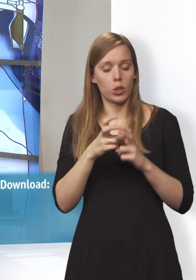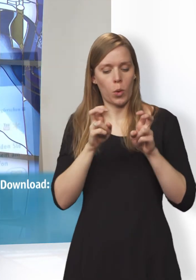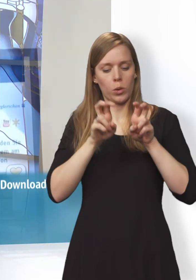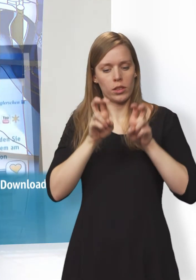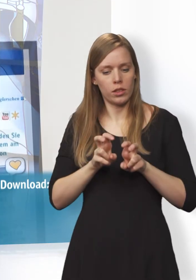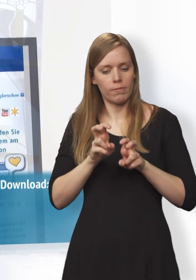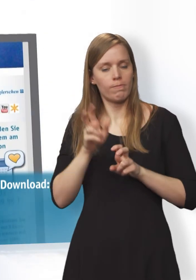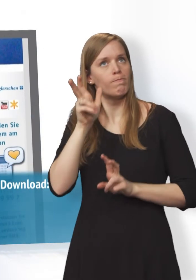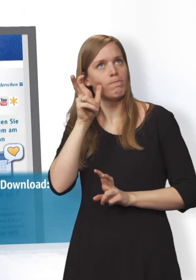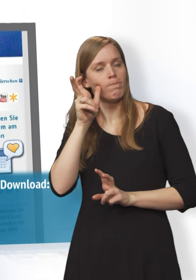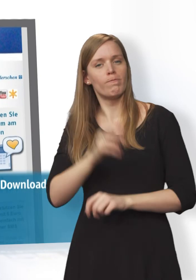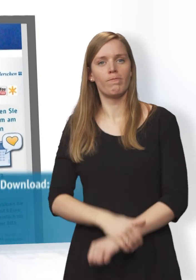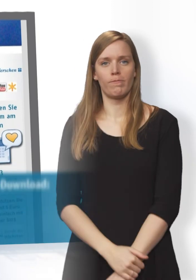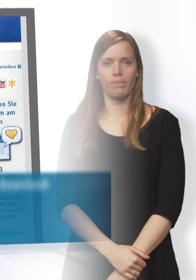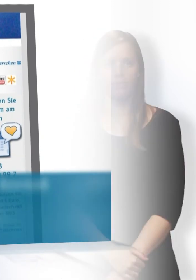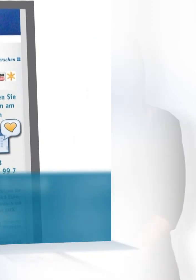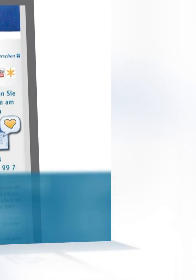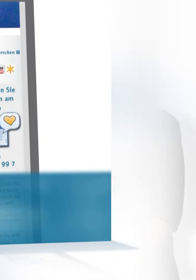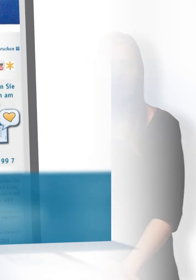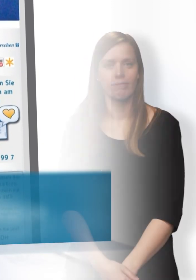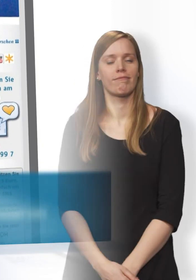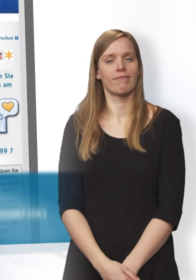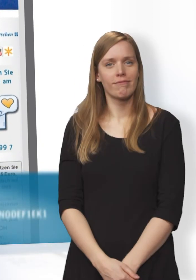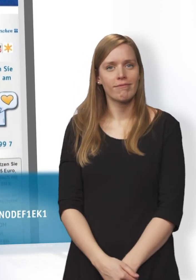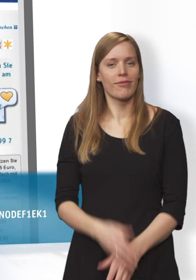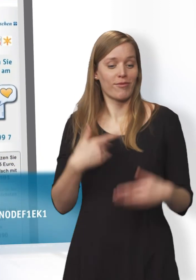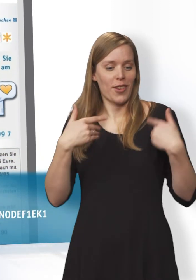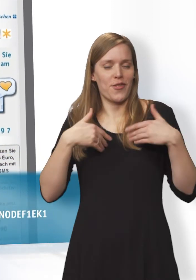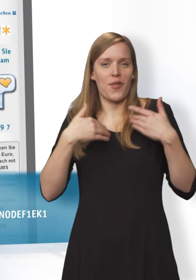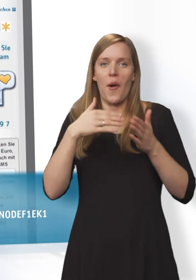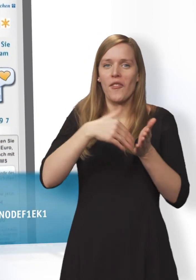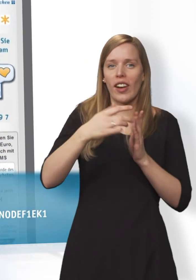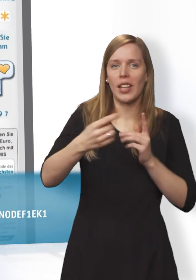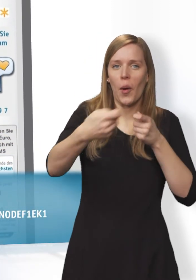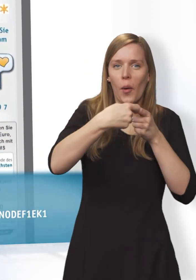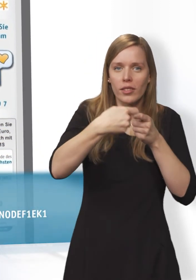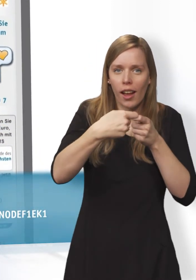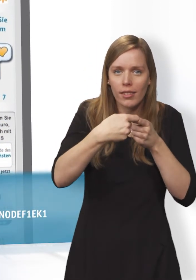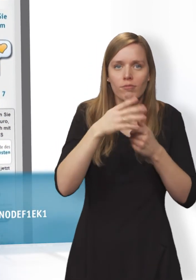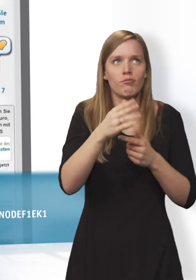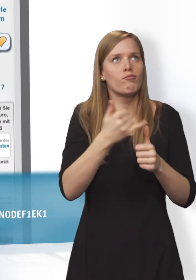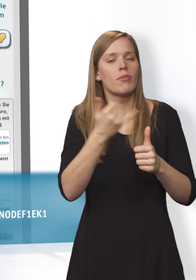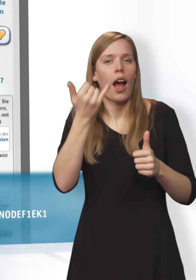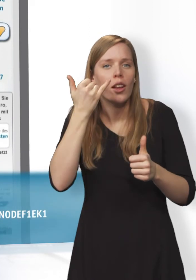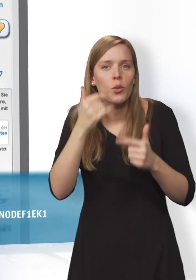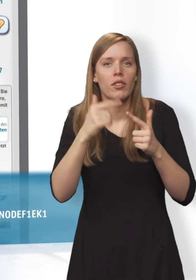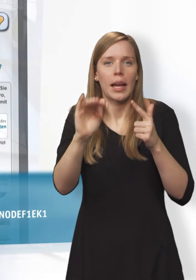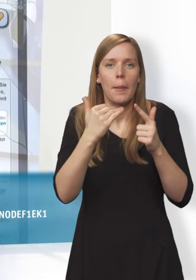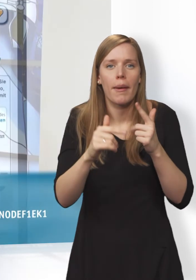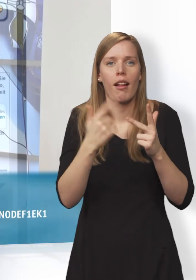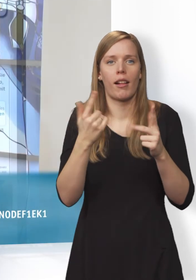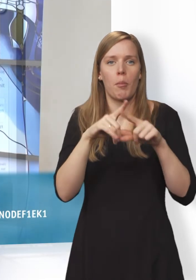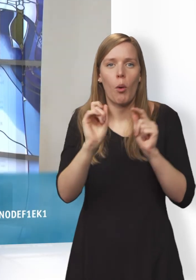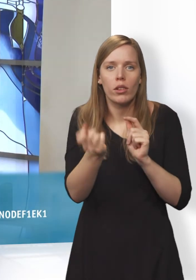vertiefen schön wenn sie mit uns in verbindung bleiben wir freuen uns auf ihre anrufe auf ihre e-mails auf ihre